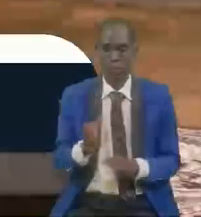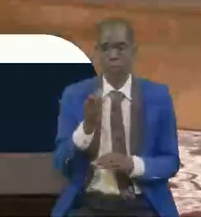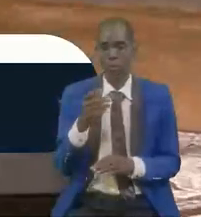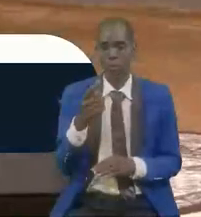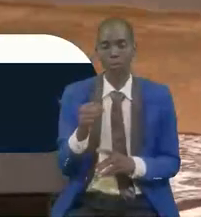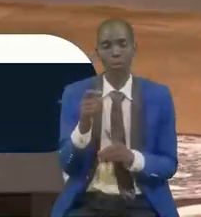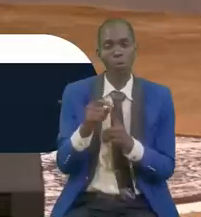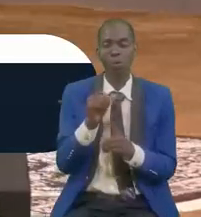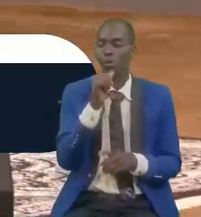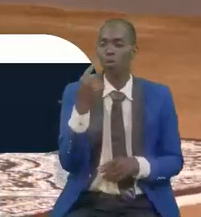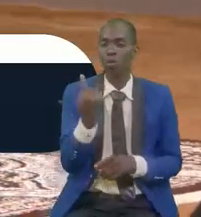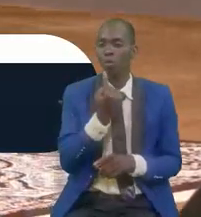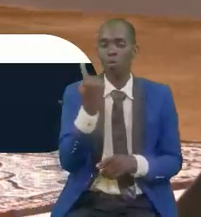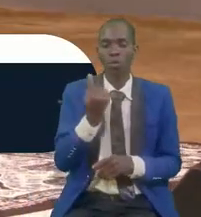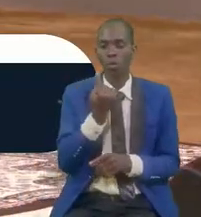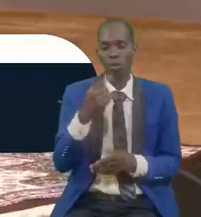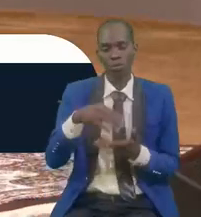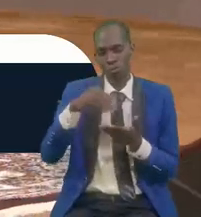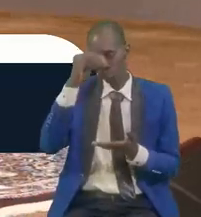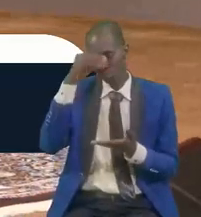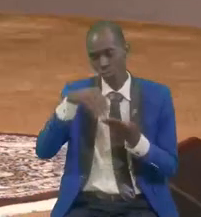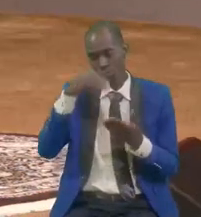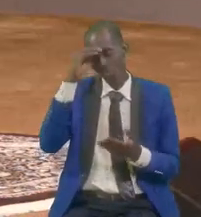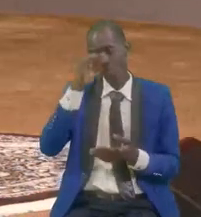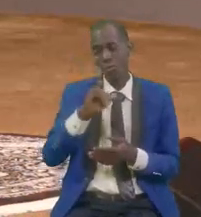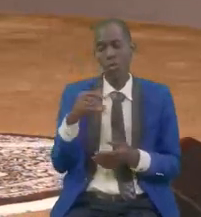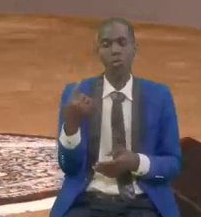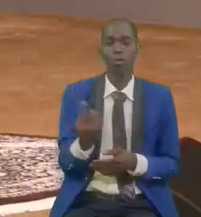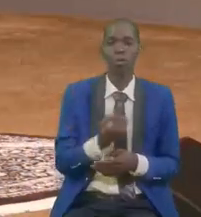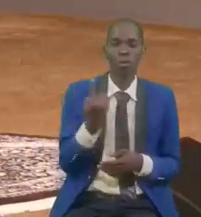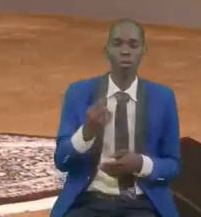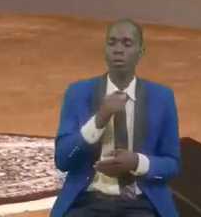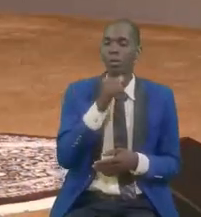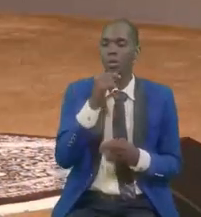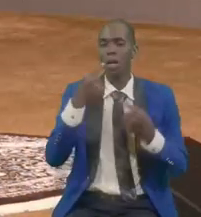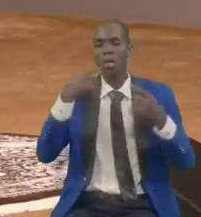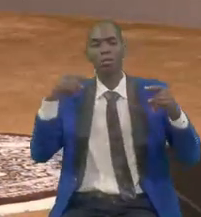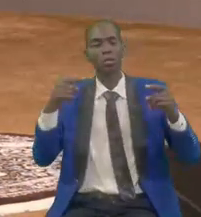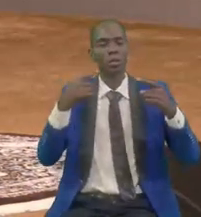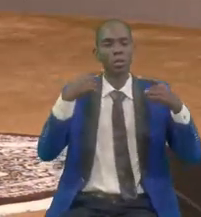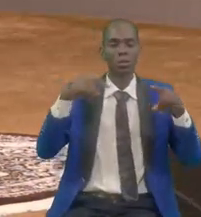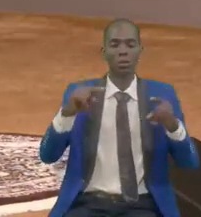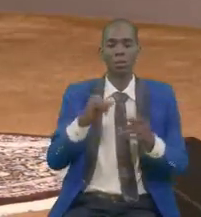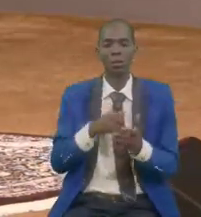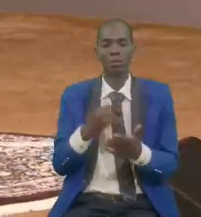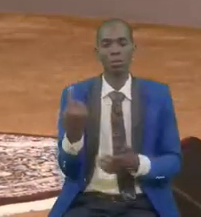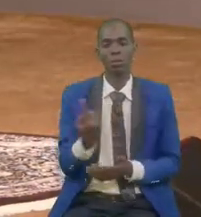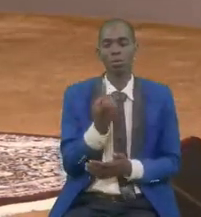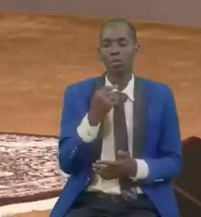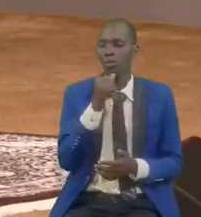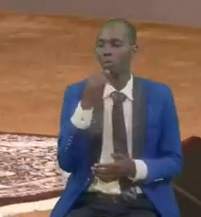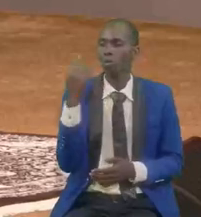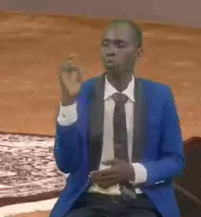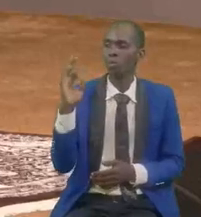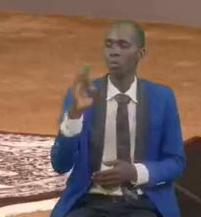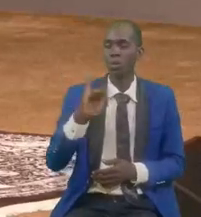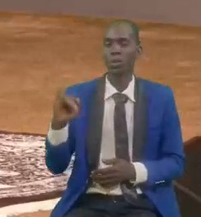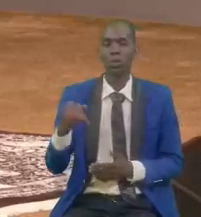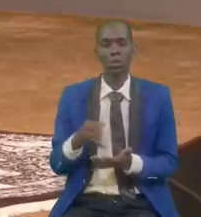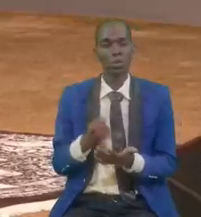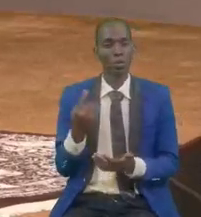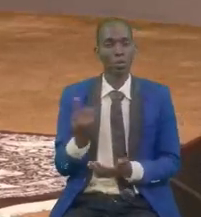bon, mais je dois pratiquer la parole. Mettez en pratique la parole, non seulement proclamateurs de la parole, prêchez,